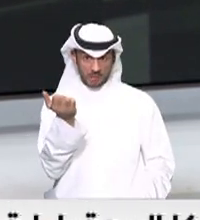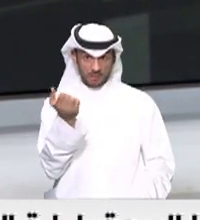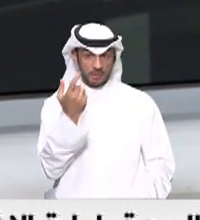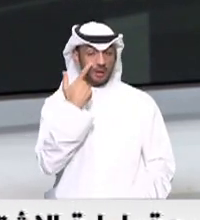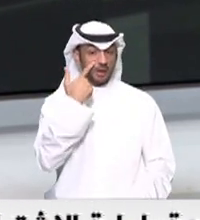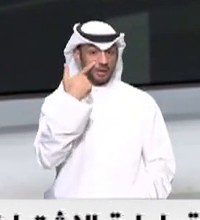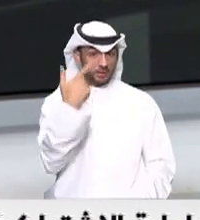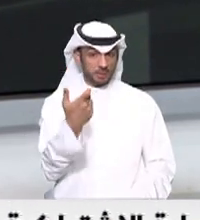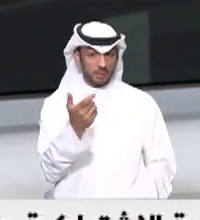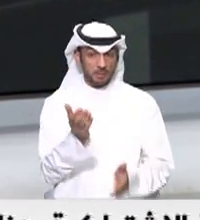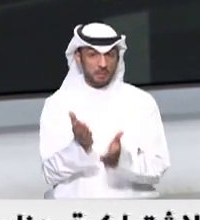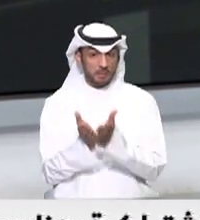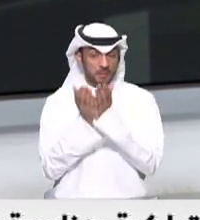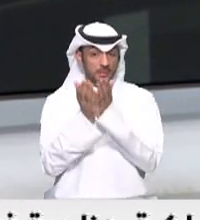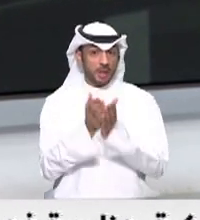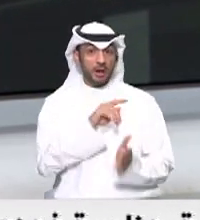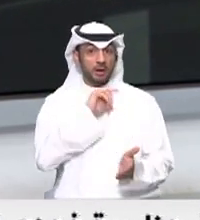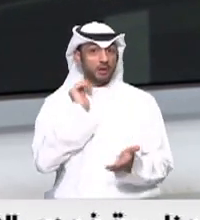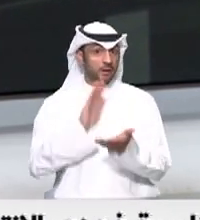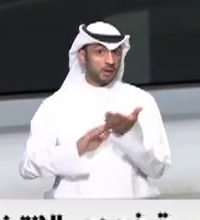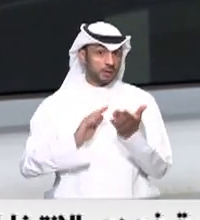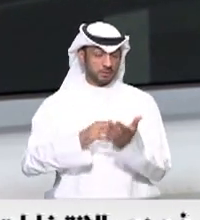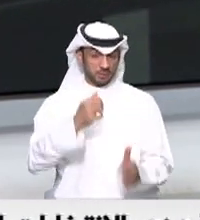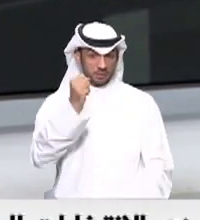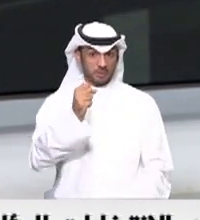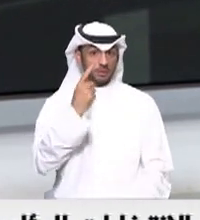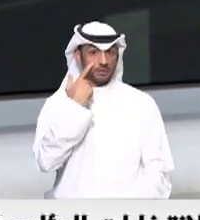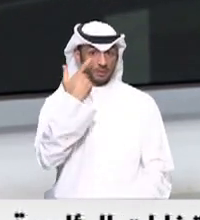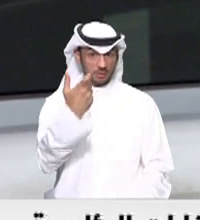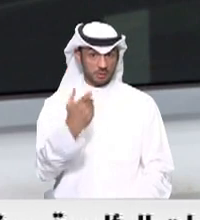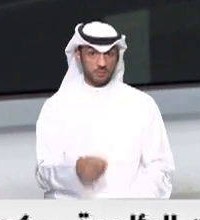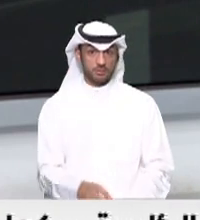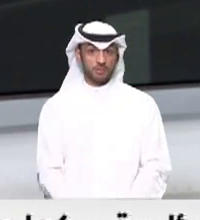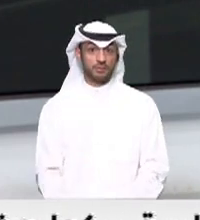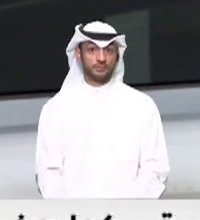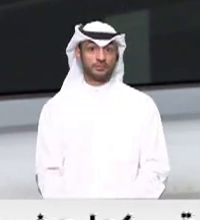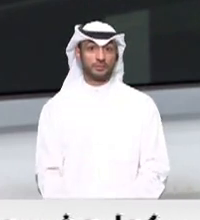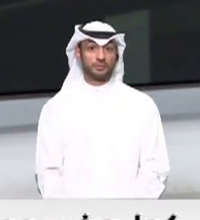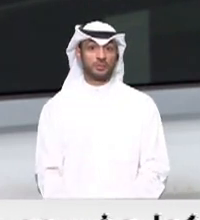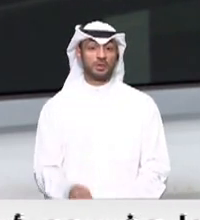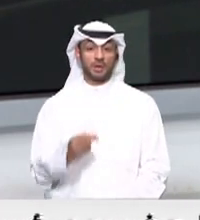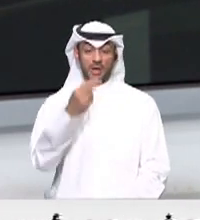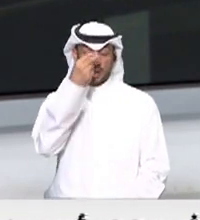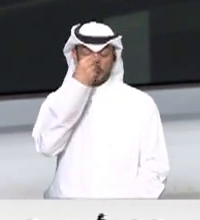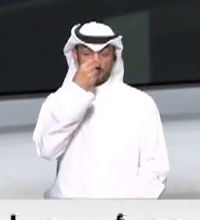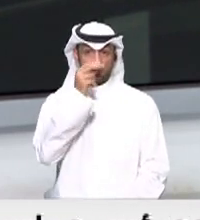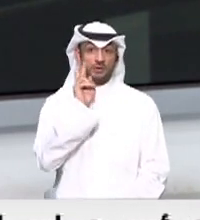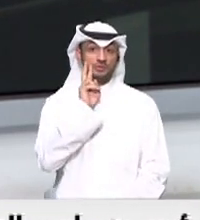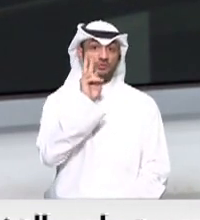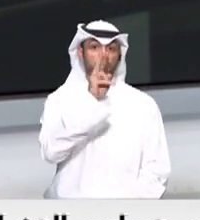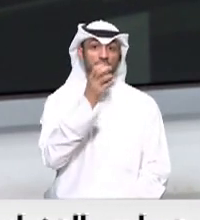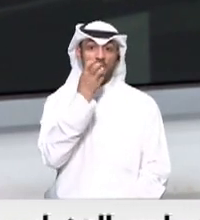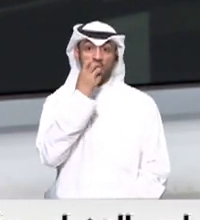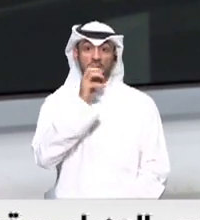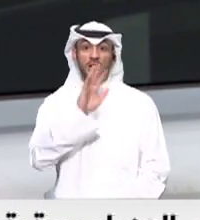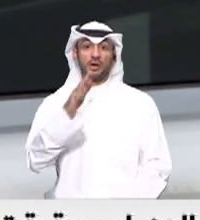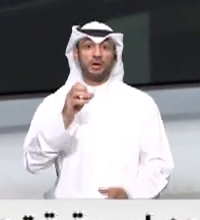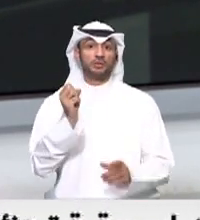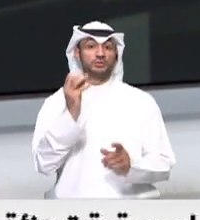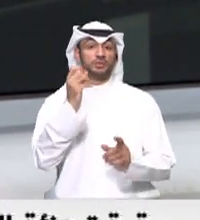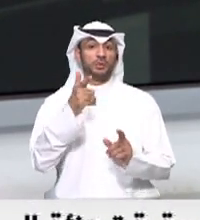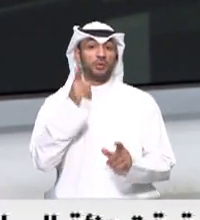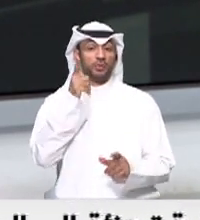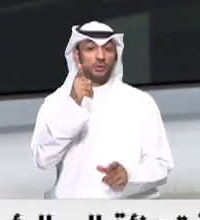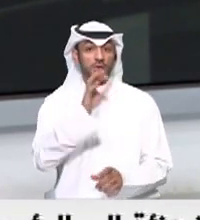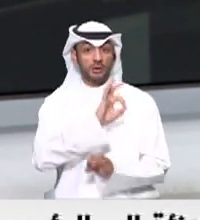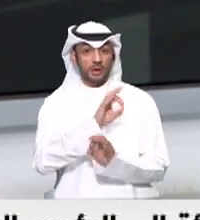يوم يوم الاربعاء والخميس والجمعه وحتى يوم السبت 43 في يوم الخميس والصغرى 26 والهواء شمالي غربي من 20 ل